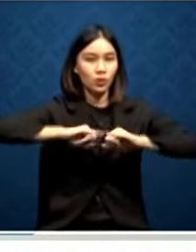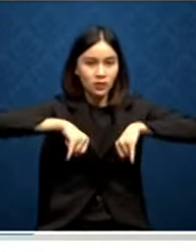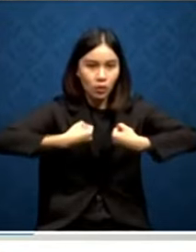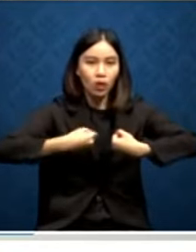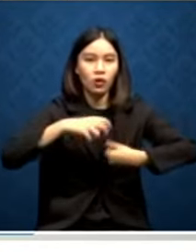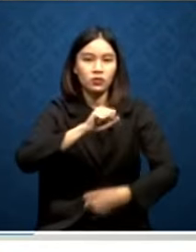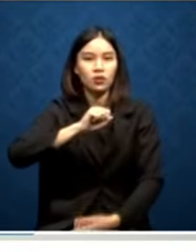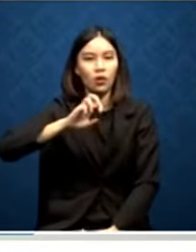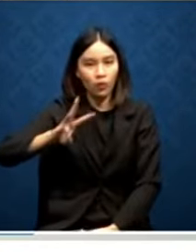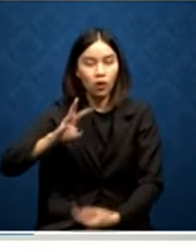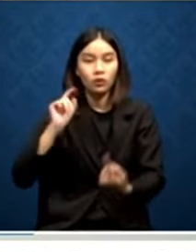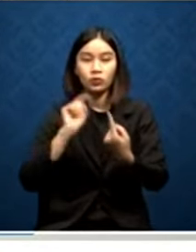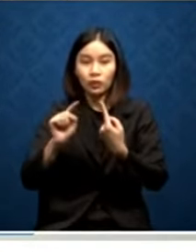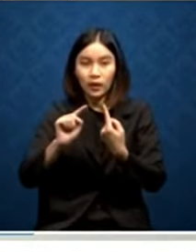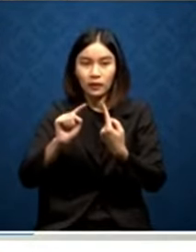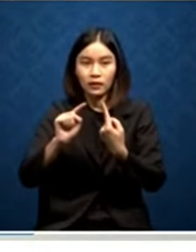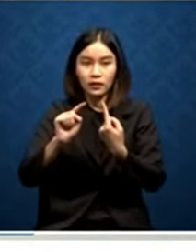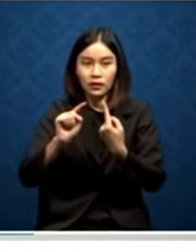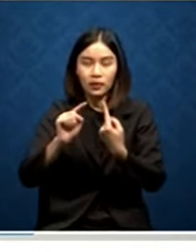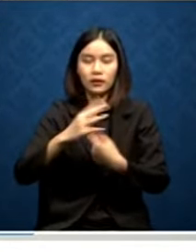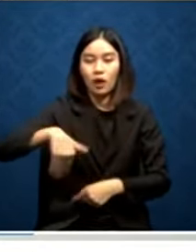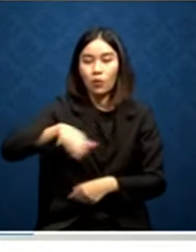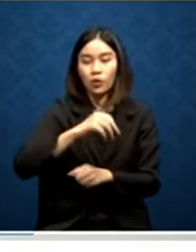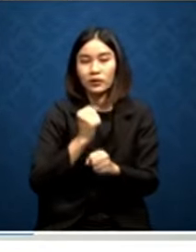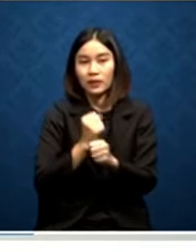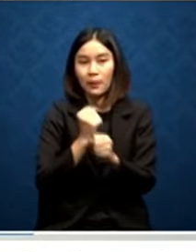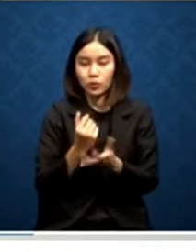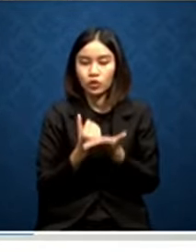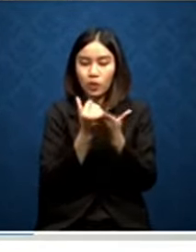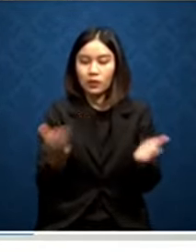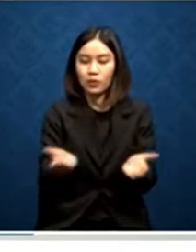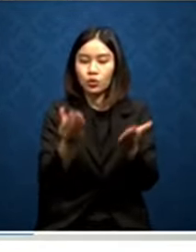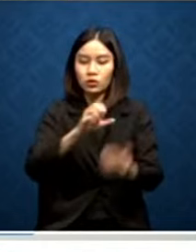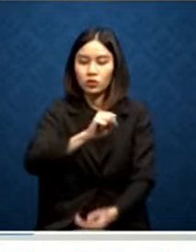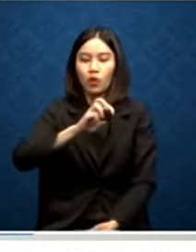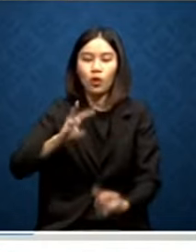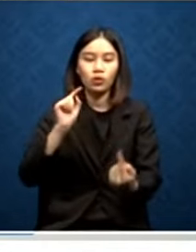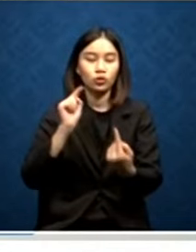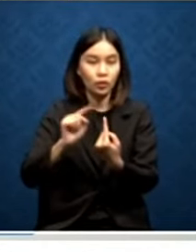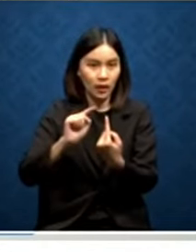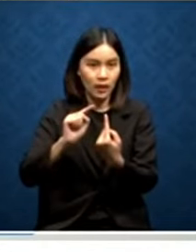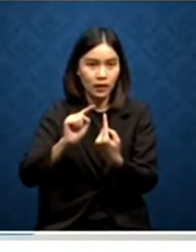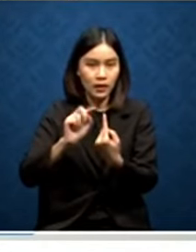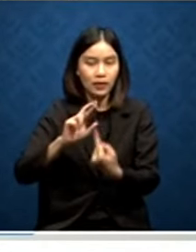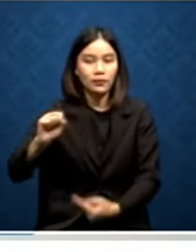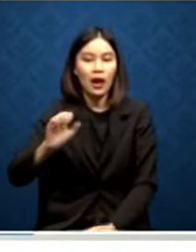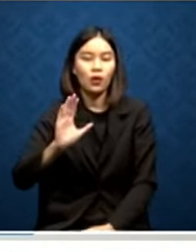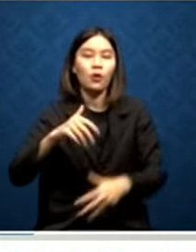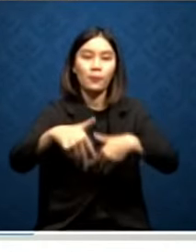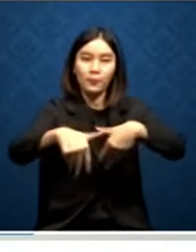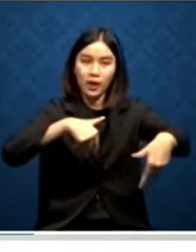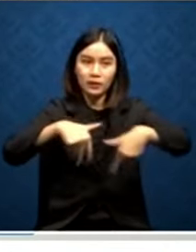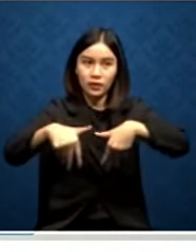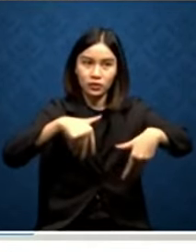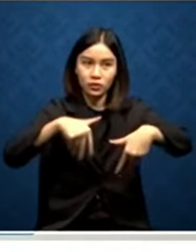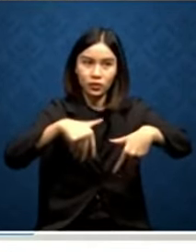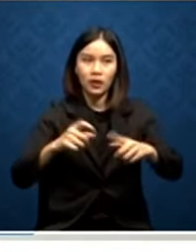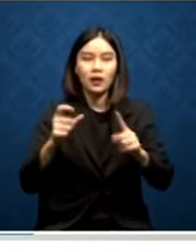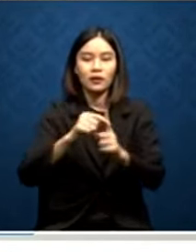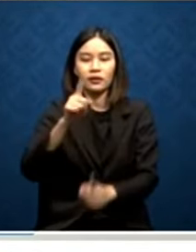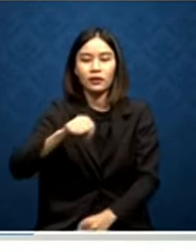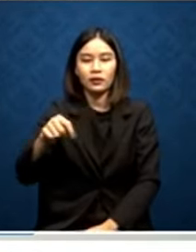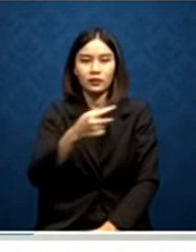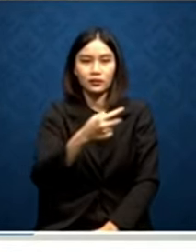ว.ก็ต่อเมื่อเราทำให้วุฒิสภาเป็นสภาของประชาชน People's